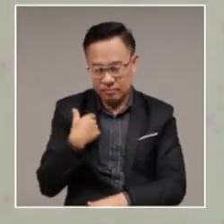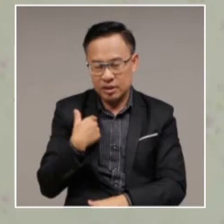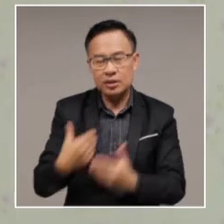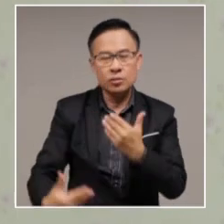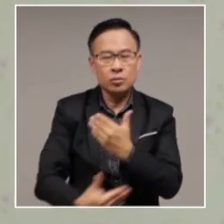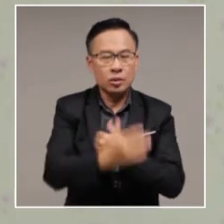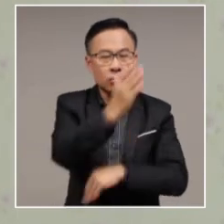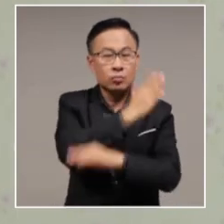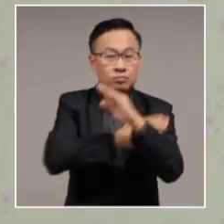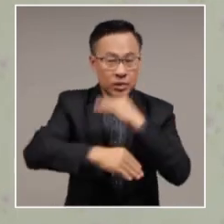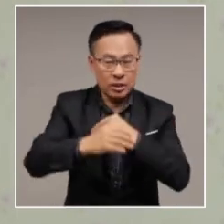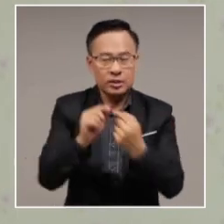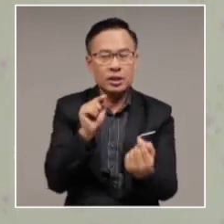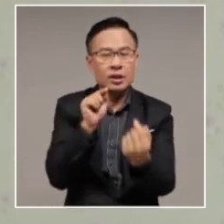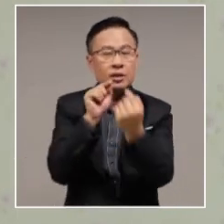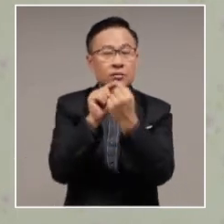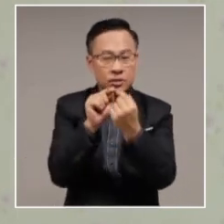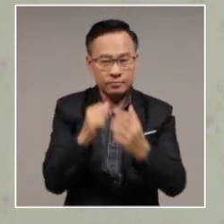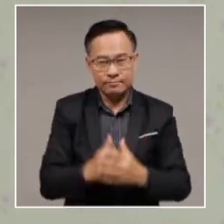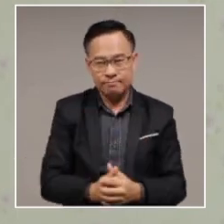จะเป็นโอกาสที่ให้เขา